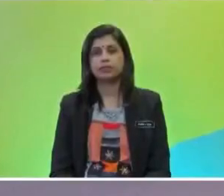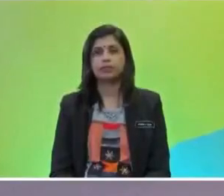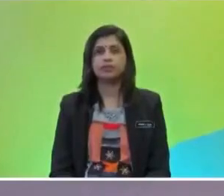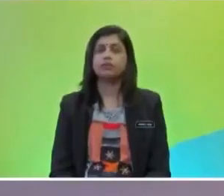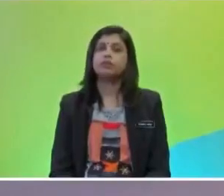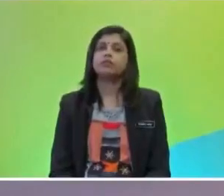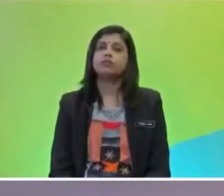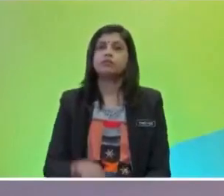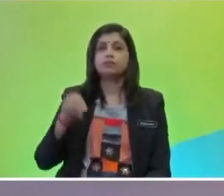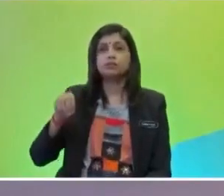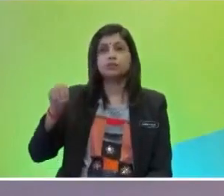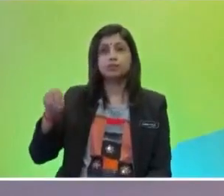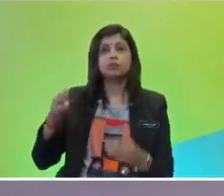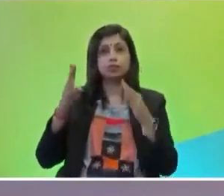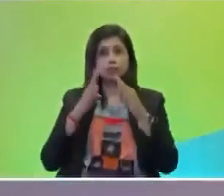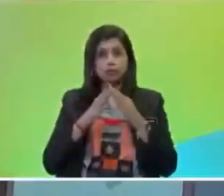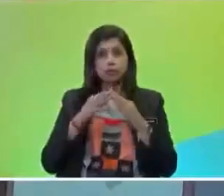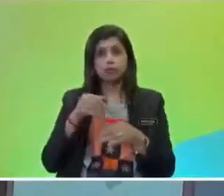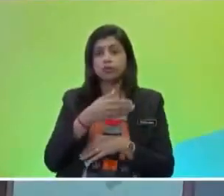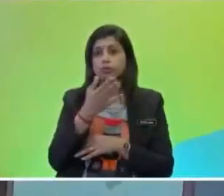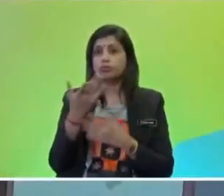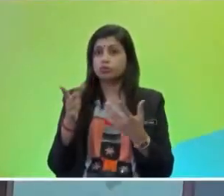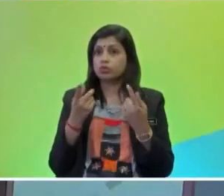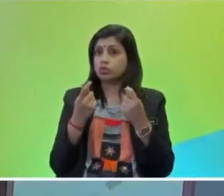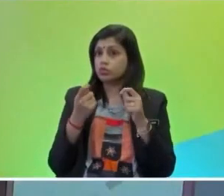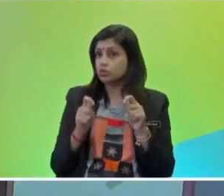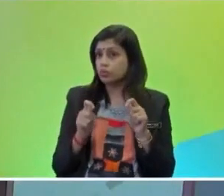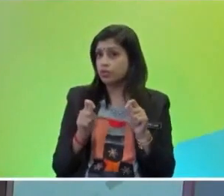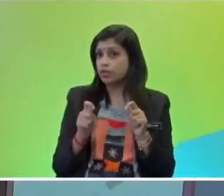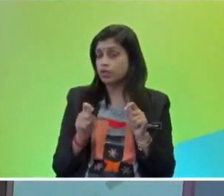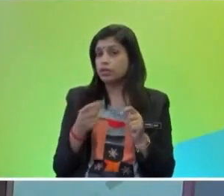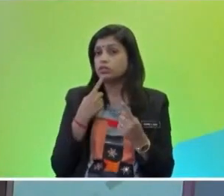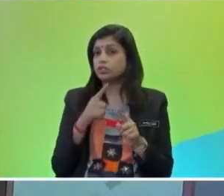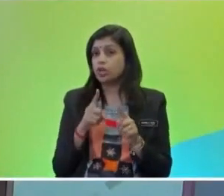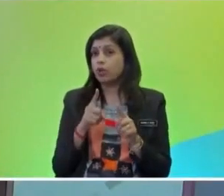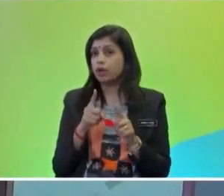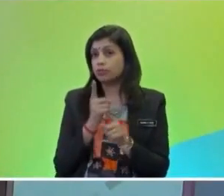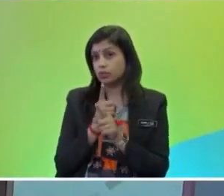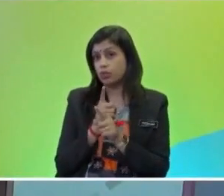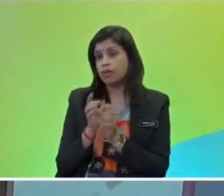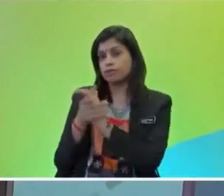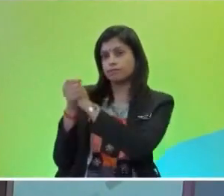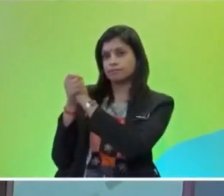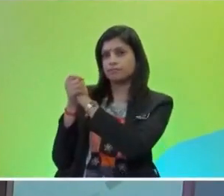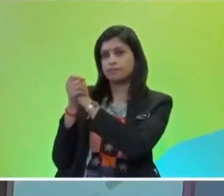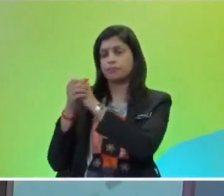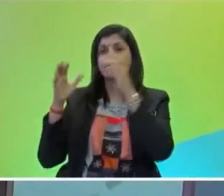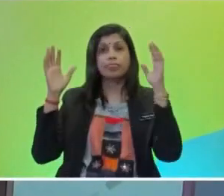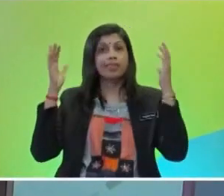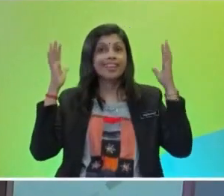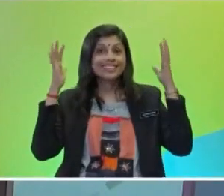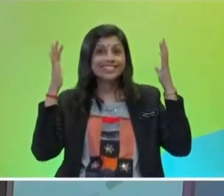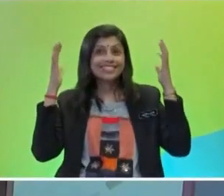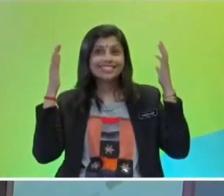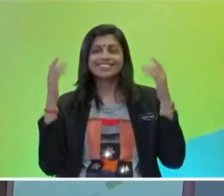Okey. Murid-murid di rumah pun ada cuba nanti. Tahniah untuk kamu. Hebat semua. Okey, saya tepuk tangan dari sini untuk betul. Semua. Dan yang dapat jawab dengan betul